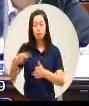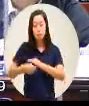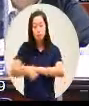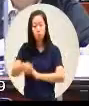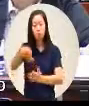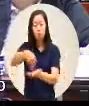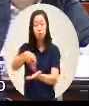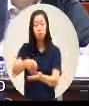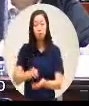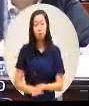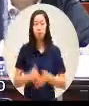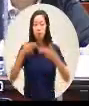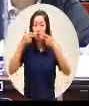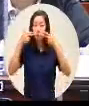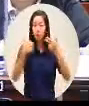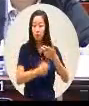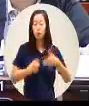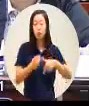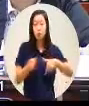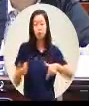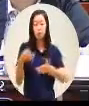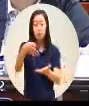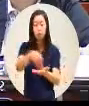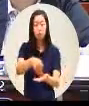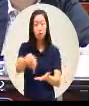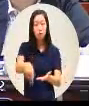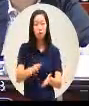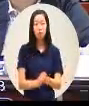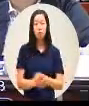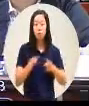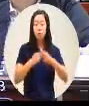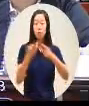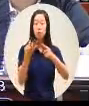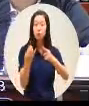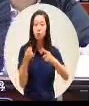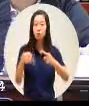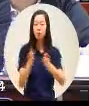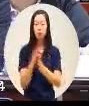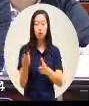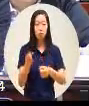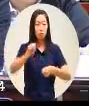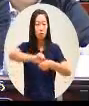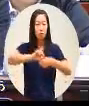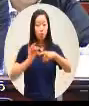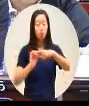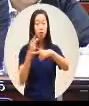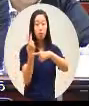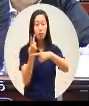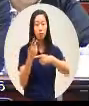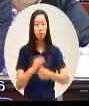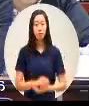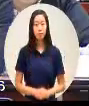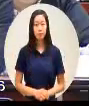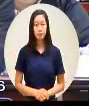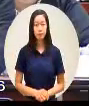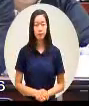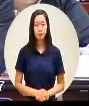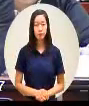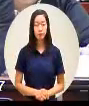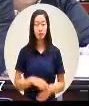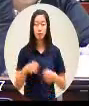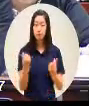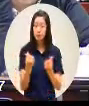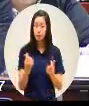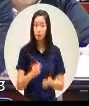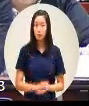记。那原住民的身份去登记的时候，这个名额呢它是外加 2%， 比如说如果